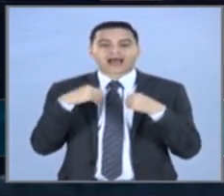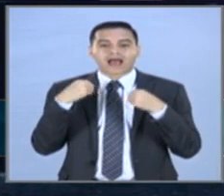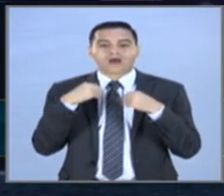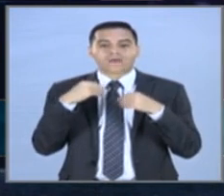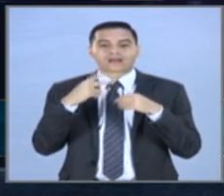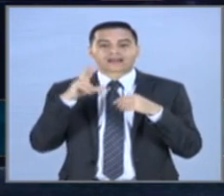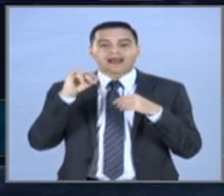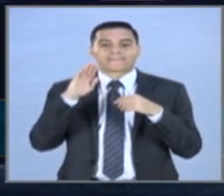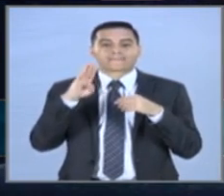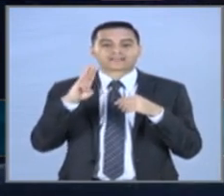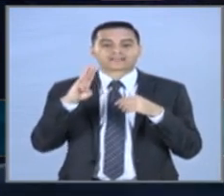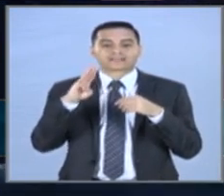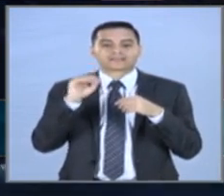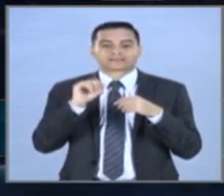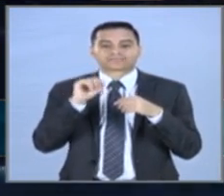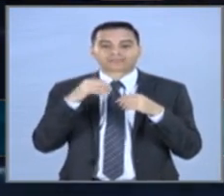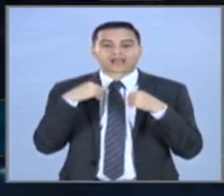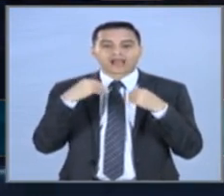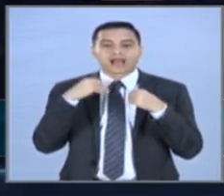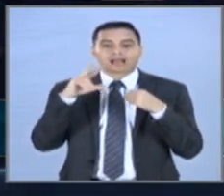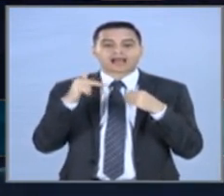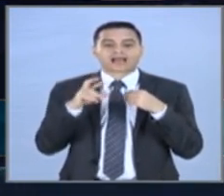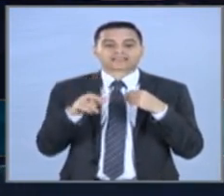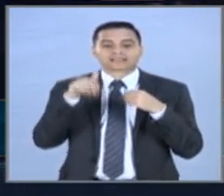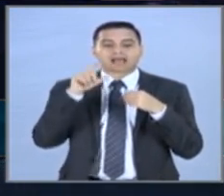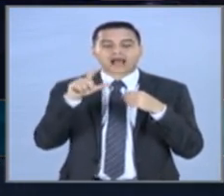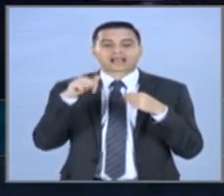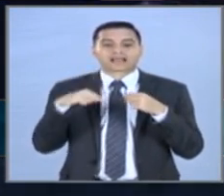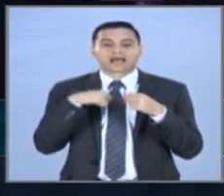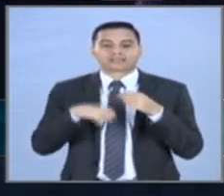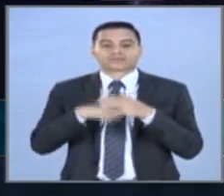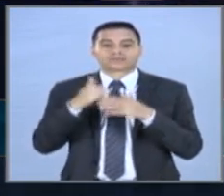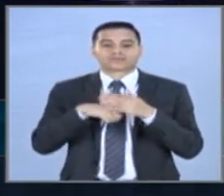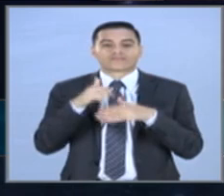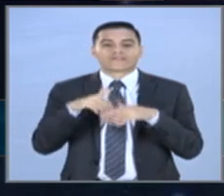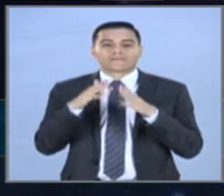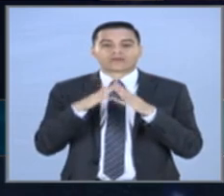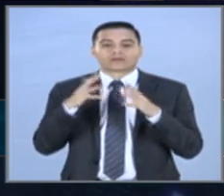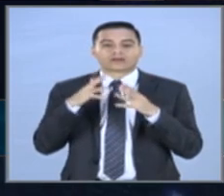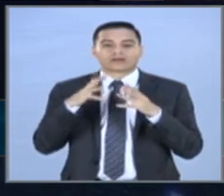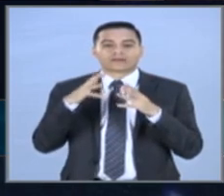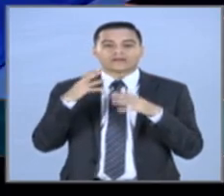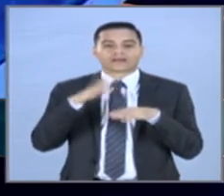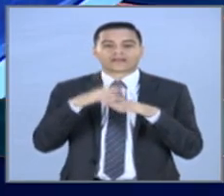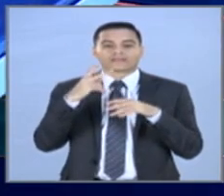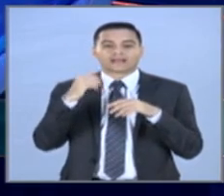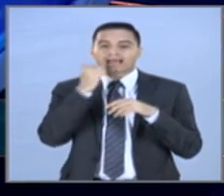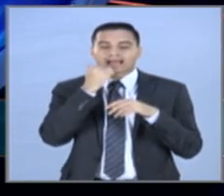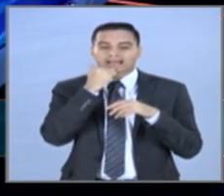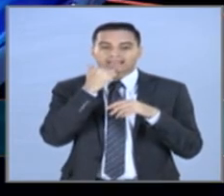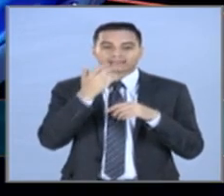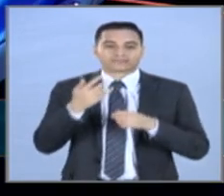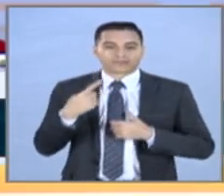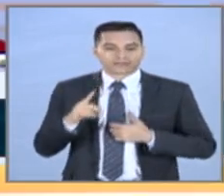يستخرج المسك؟ المسك من الغزال. صح. ما هو النادي الأكثر فوزاً بكأس مصر كرة القدم عام